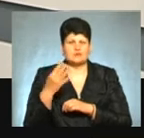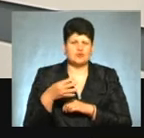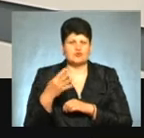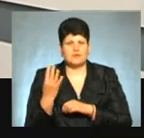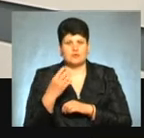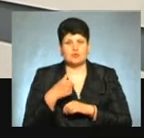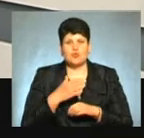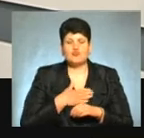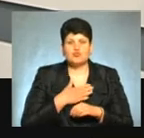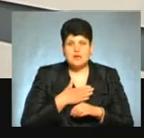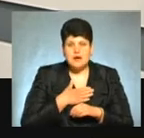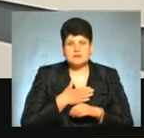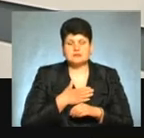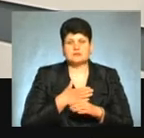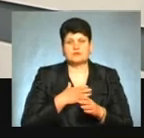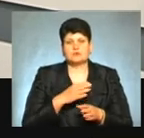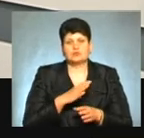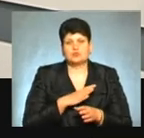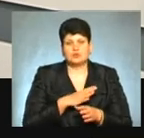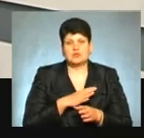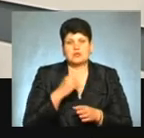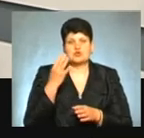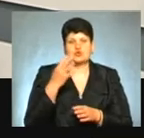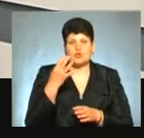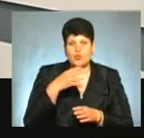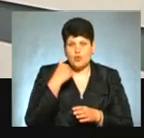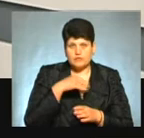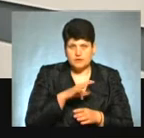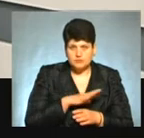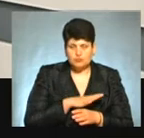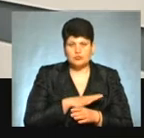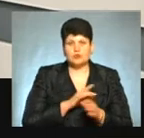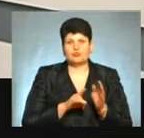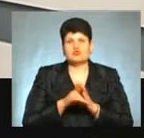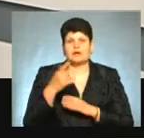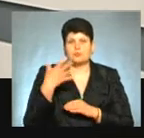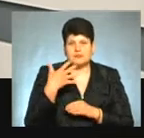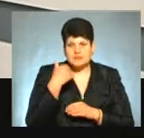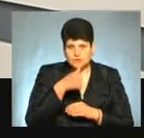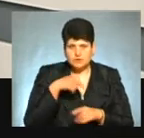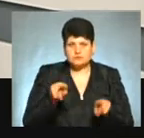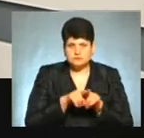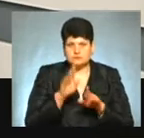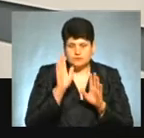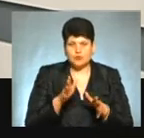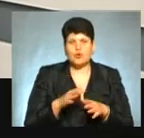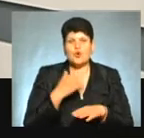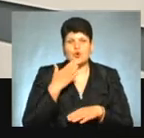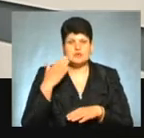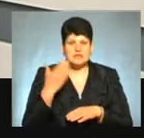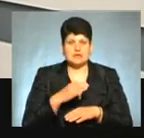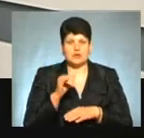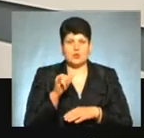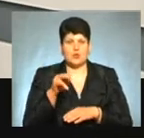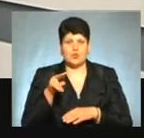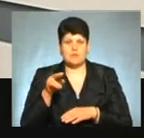44-му році. У нас бойові дії йшли всі 40-ві роки і початок 50-х. Зрештою, останні бойовики